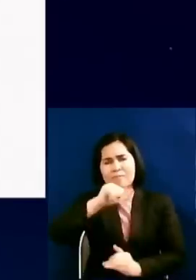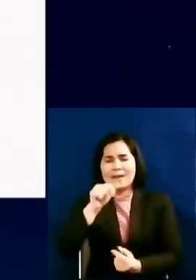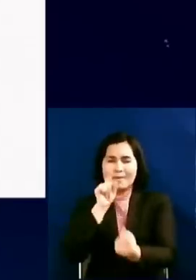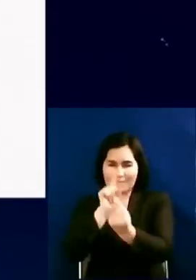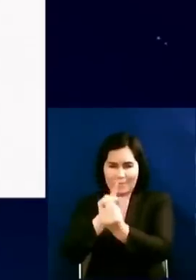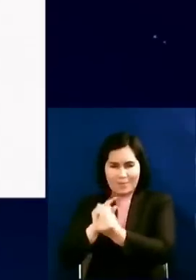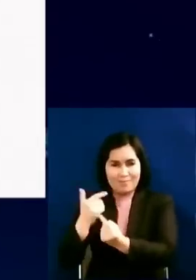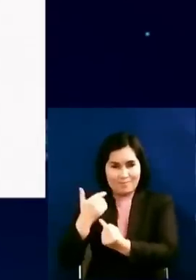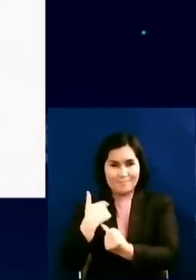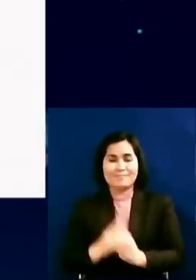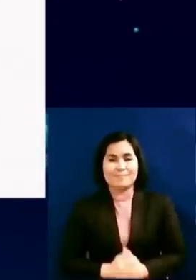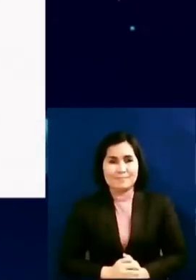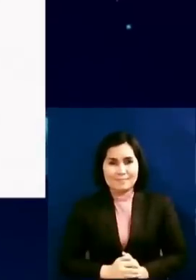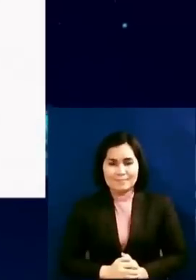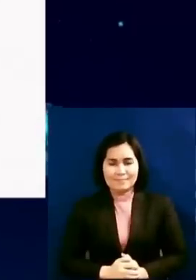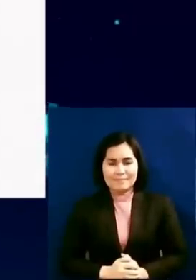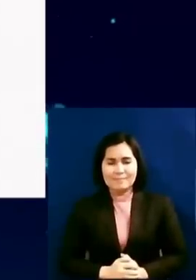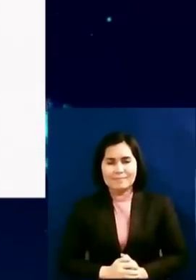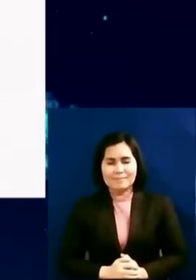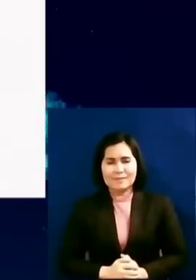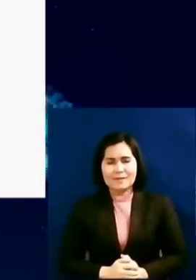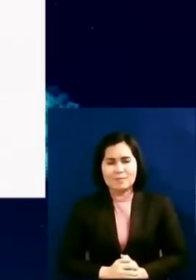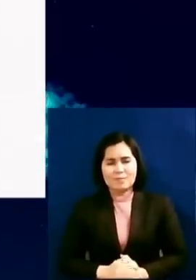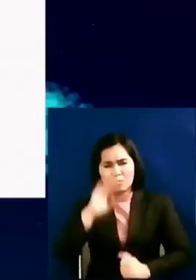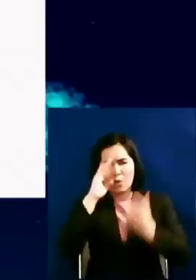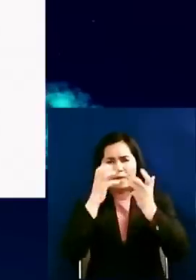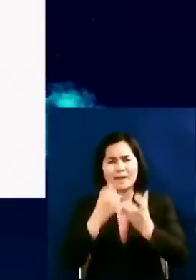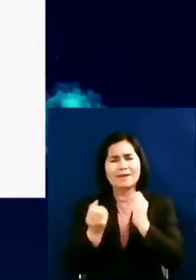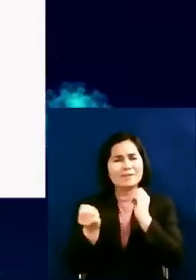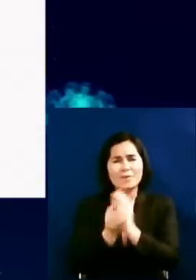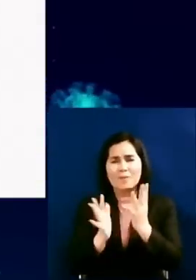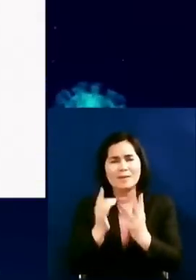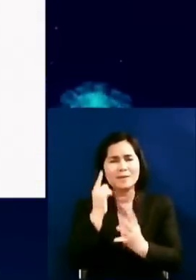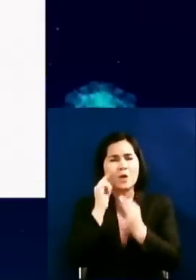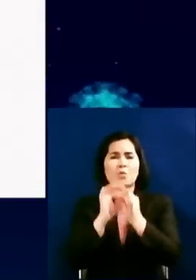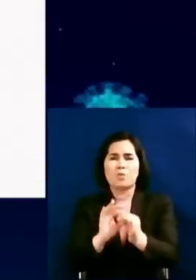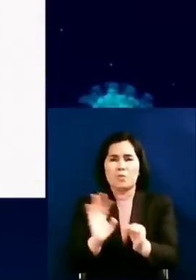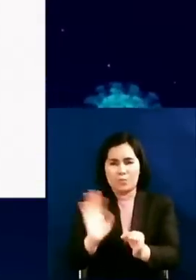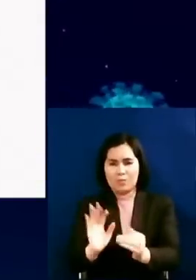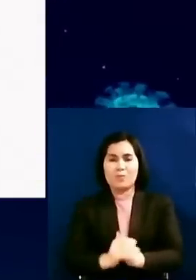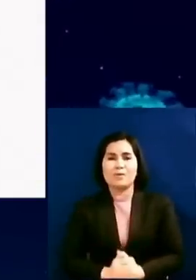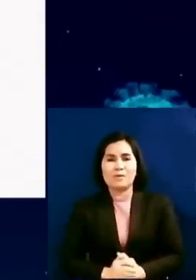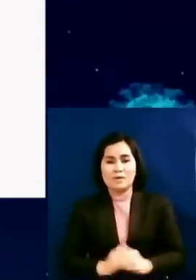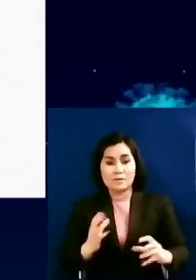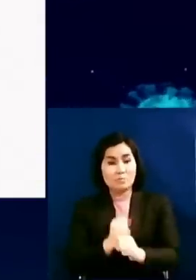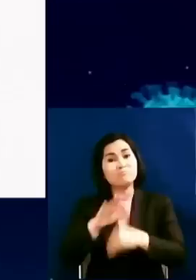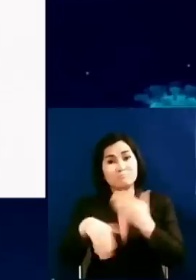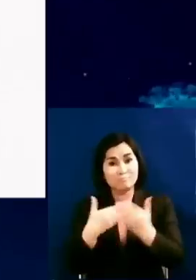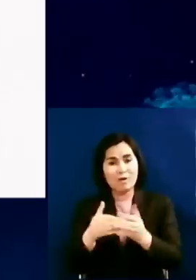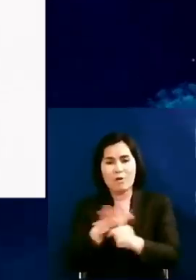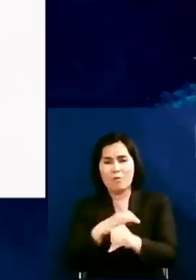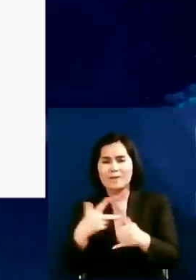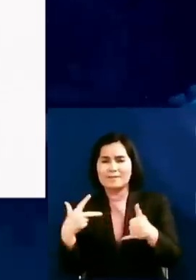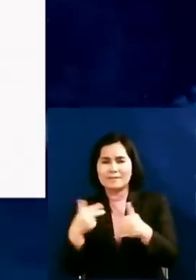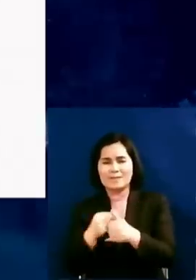นำเรียนพี่น้องประชาชนแล้วก็ถือว่าเป็นอาการที่ไม่รุนแรงนะครับก็ไม่ต้องกังวลนะครับเพราะฉะนั้นในภาพรวมการฉีดวัคซีนก็มีความปล